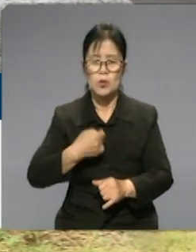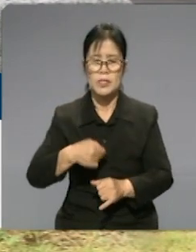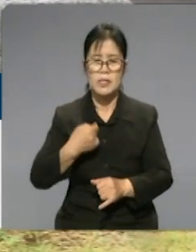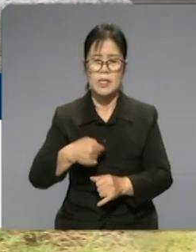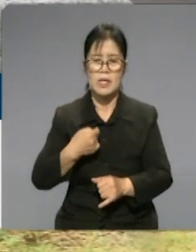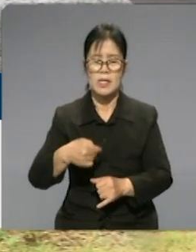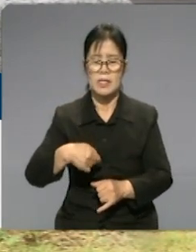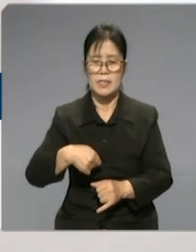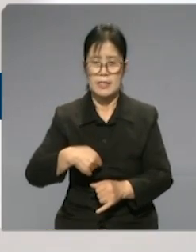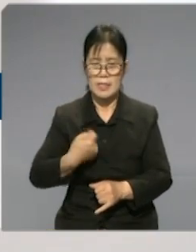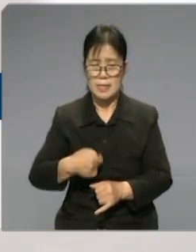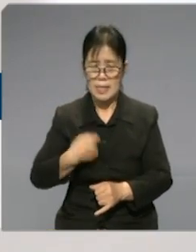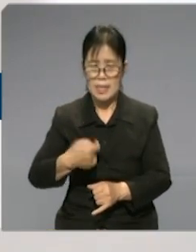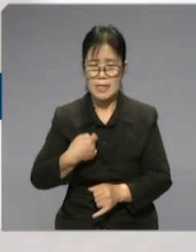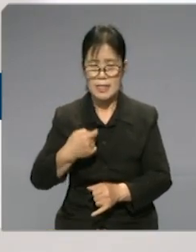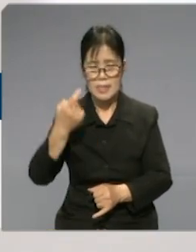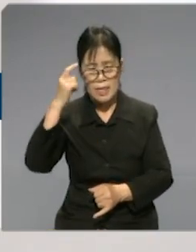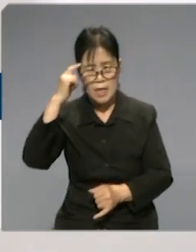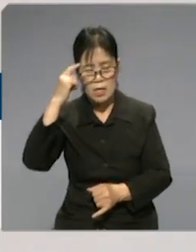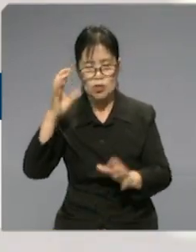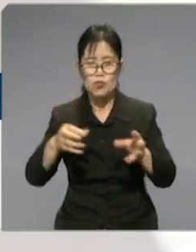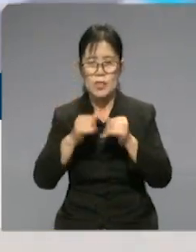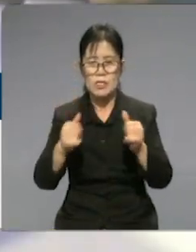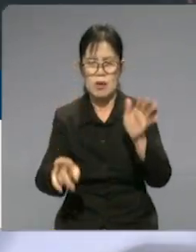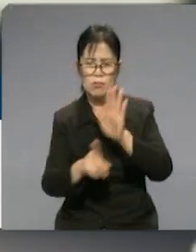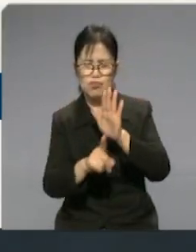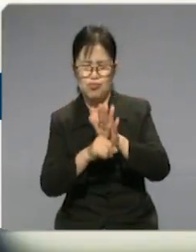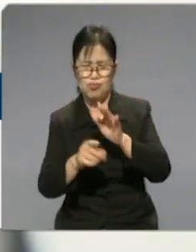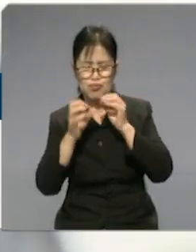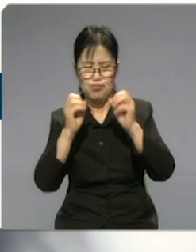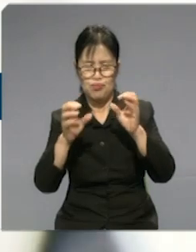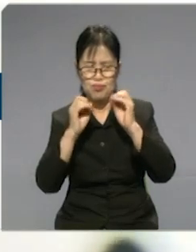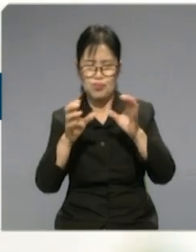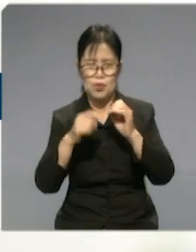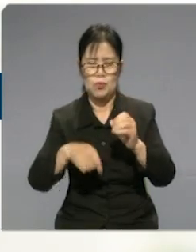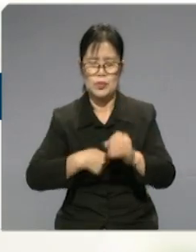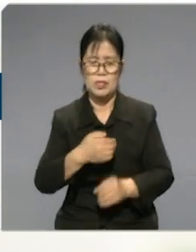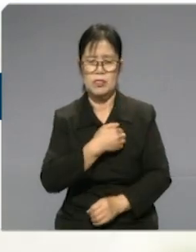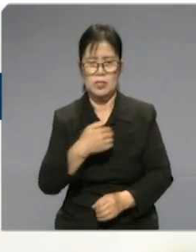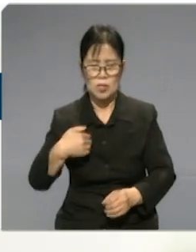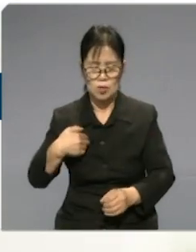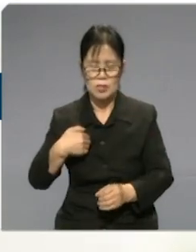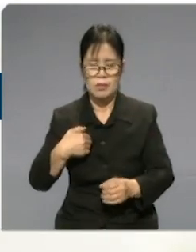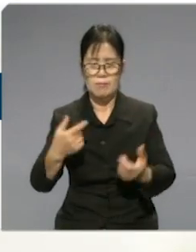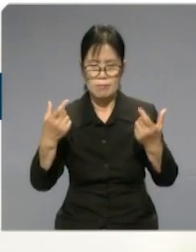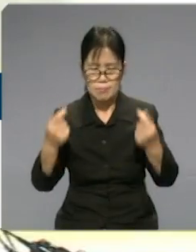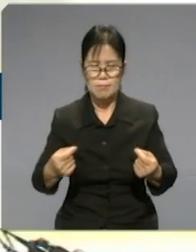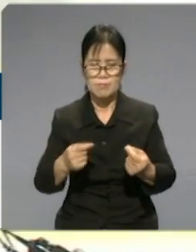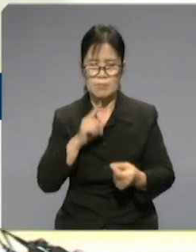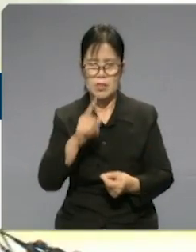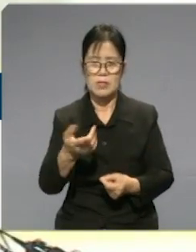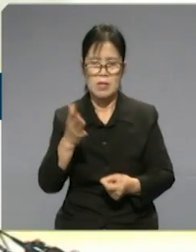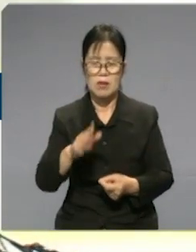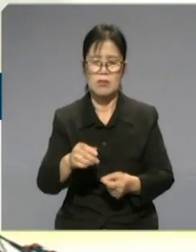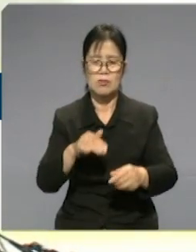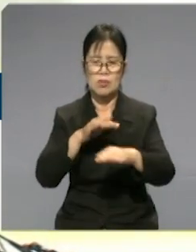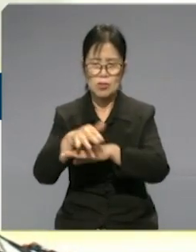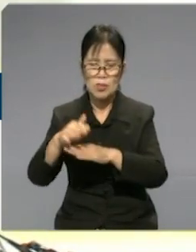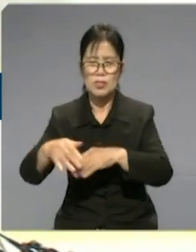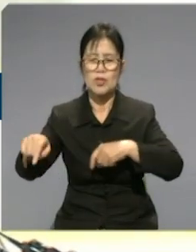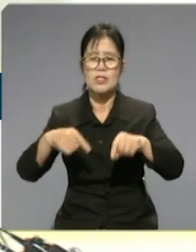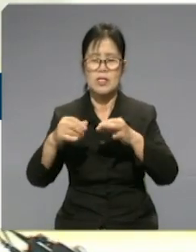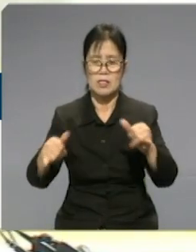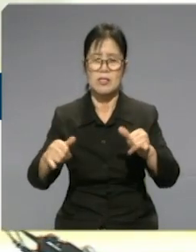일방적인 주장을 국민들에게 호소함으로써 본인의 정당성을 주장하는데 이건 전형적으로